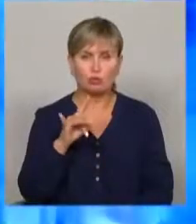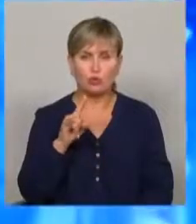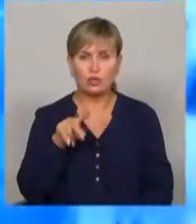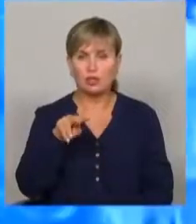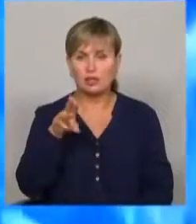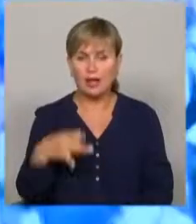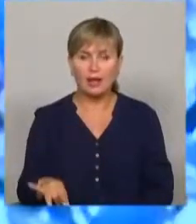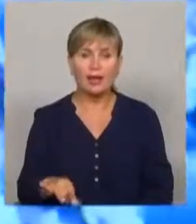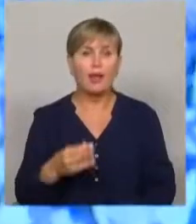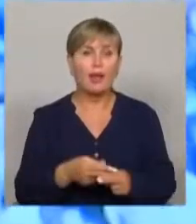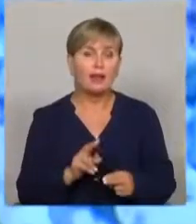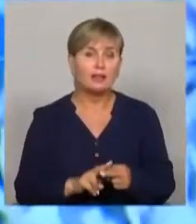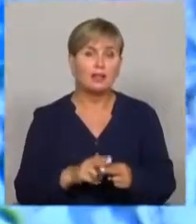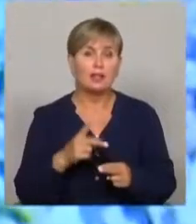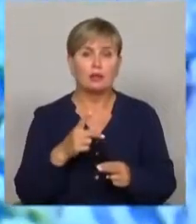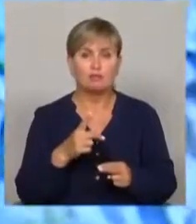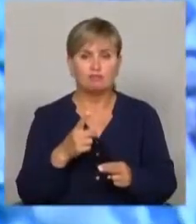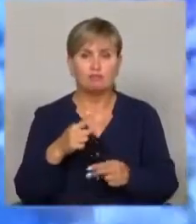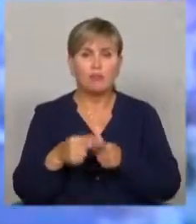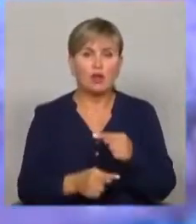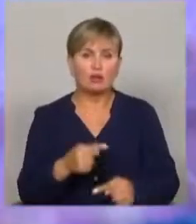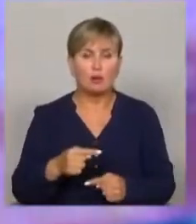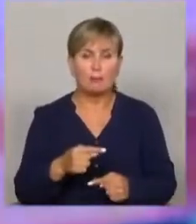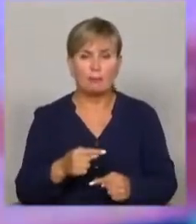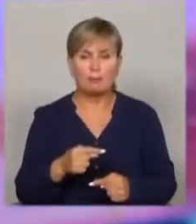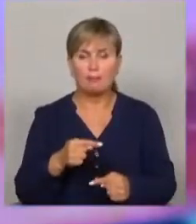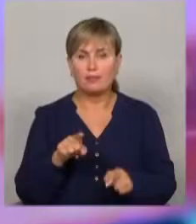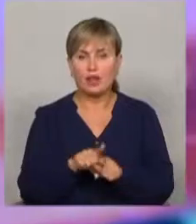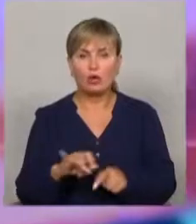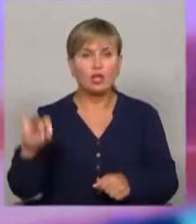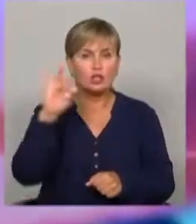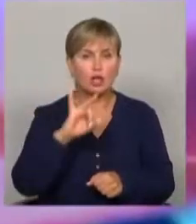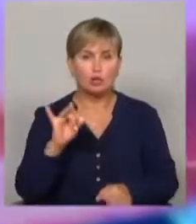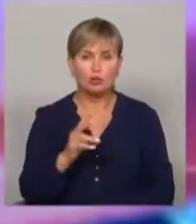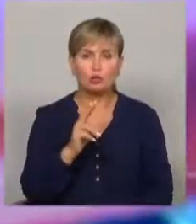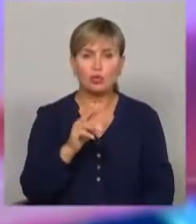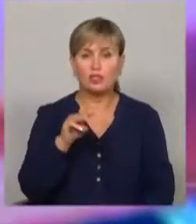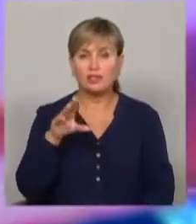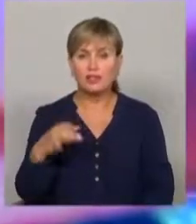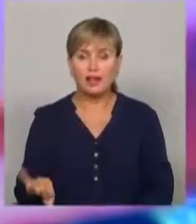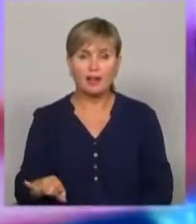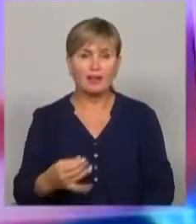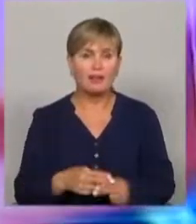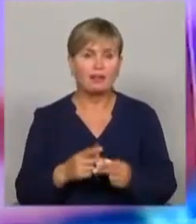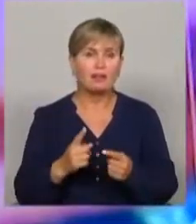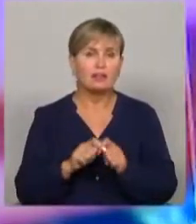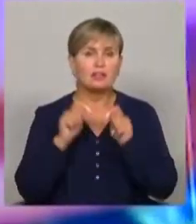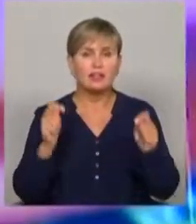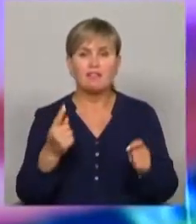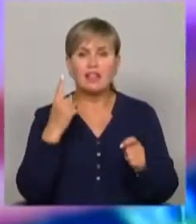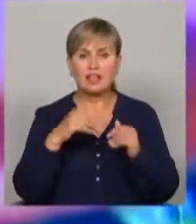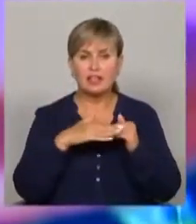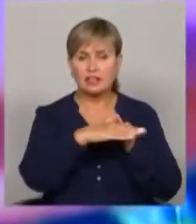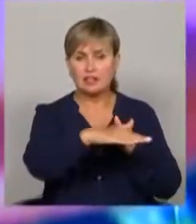в первую очередь про преемственность поколений. Как мы знаем, исторические курултаи созывались в Великой степи постоянно,